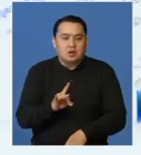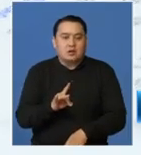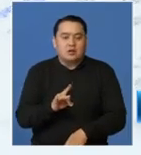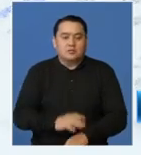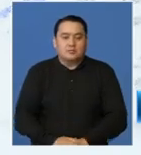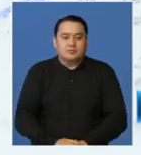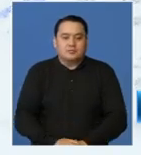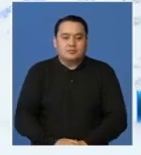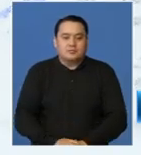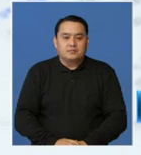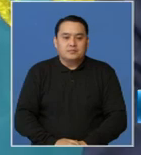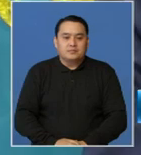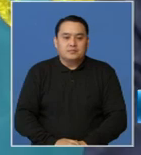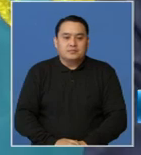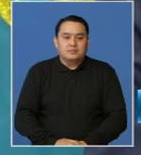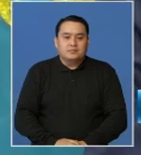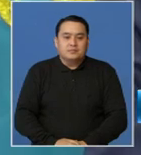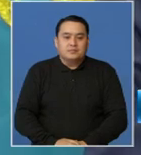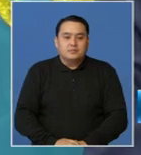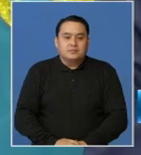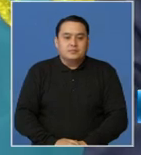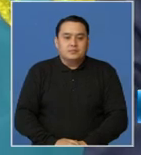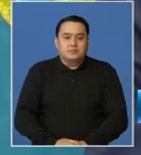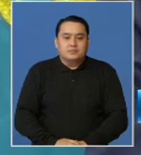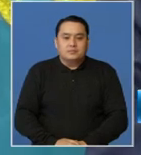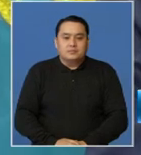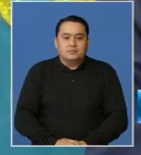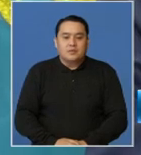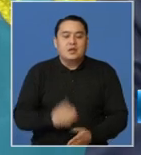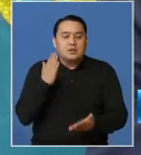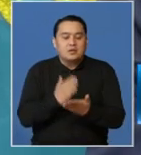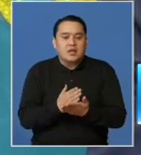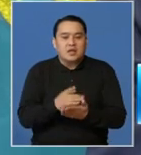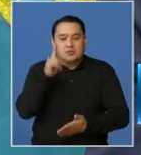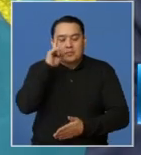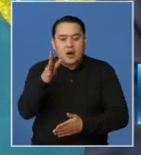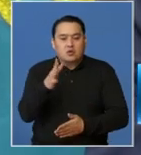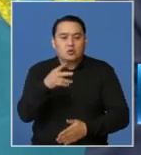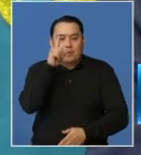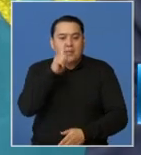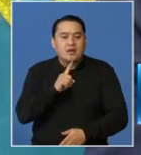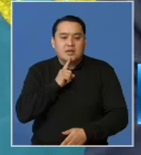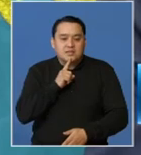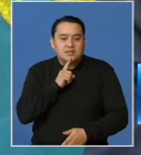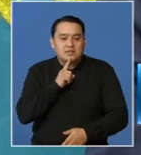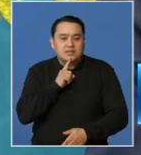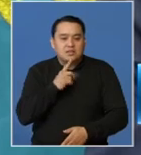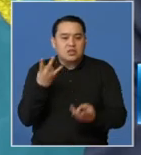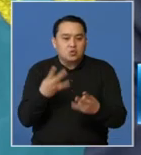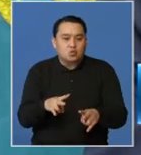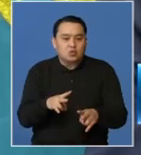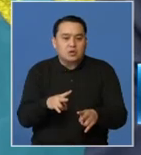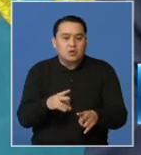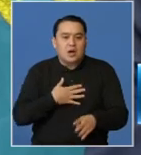разговор будет другим. Метрологию не берите месяц. Если от 10 до 10 месяца, 10 не берите. Если надо будет,